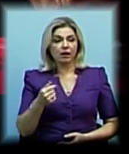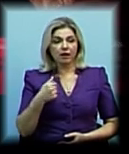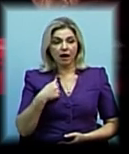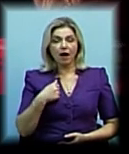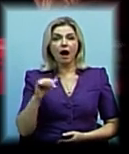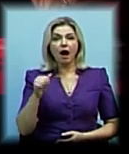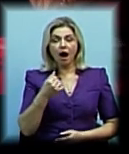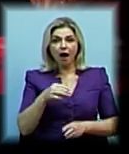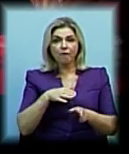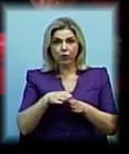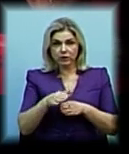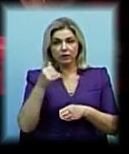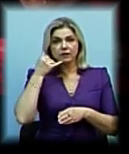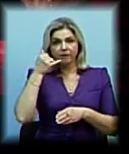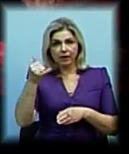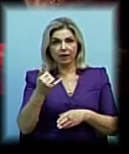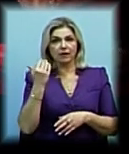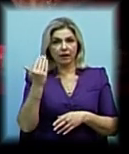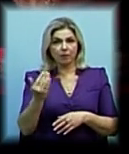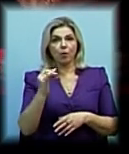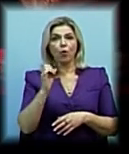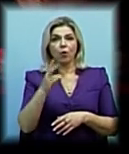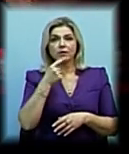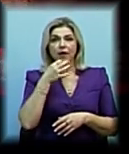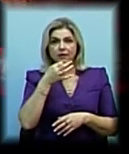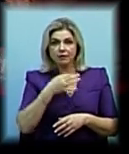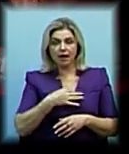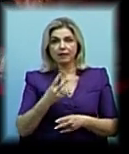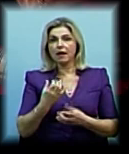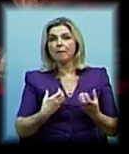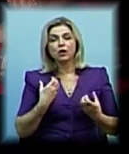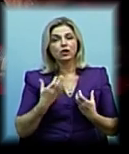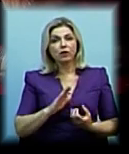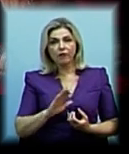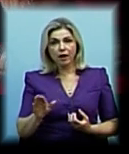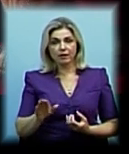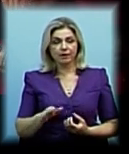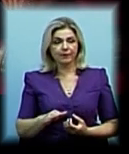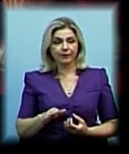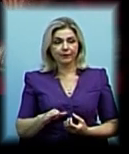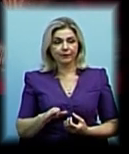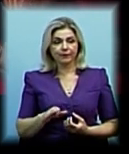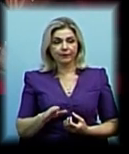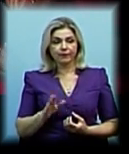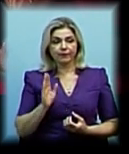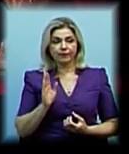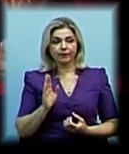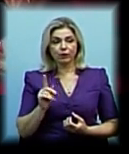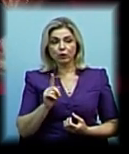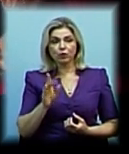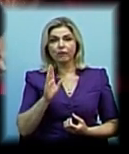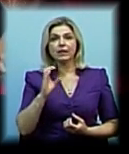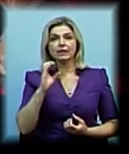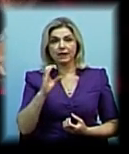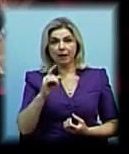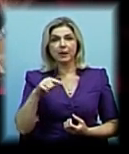август месяц звонила ему, и он мне сказал, не переживайте. Вот, в сентябре, я ждала, да? Что? Вот, в